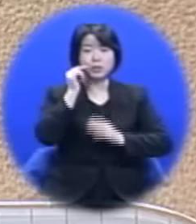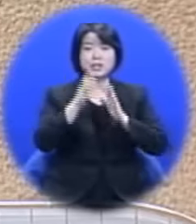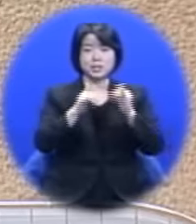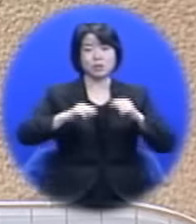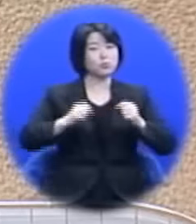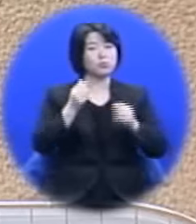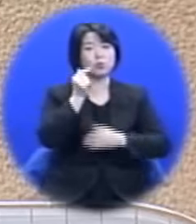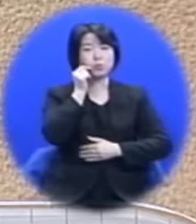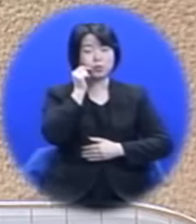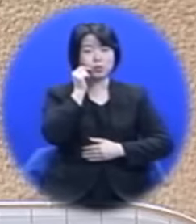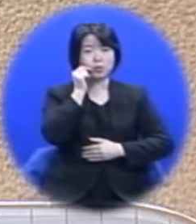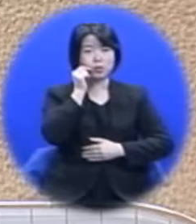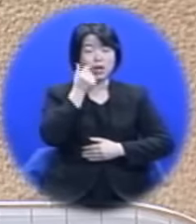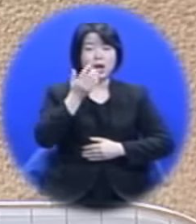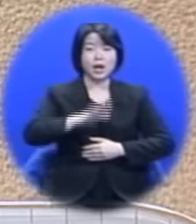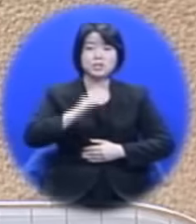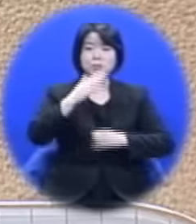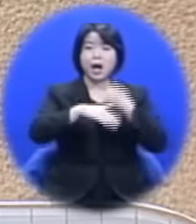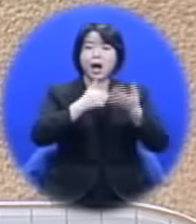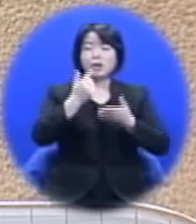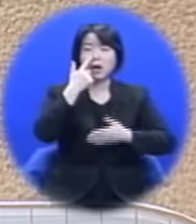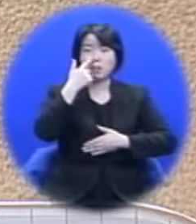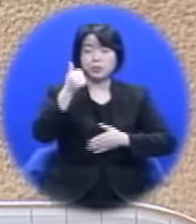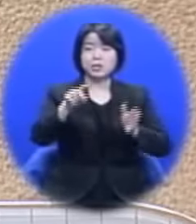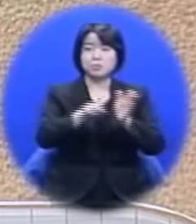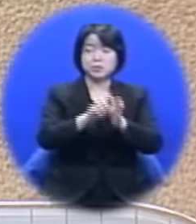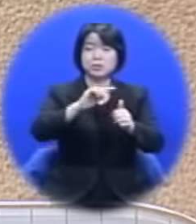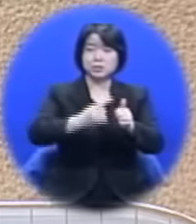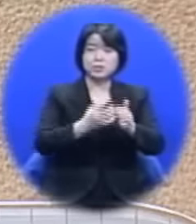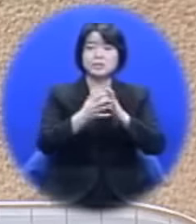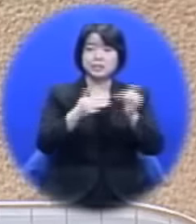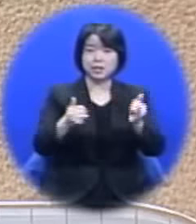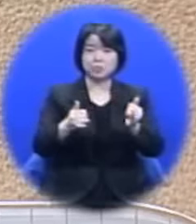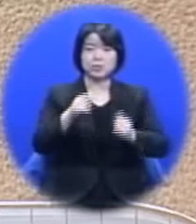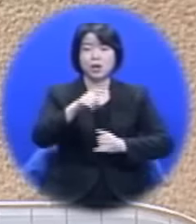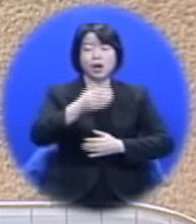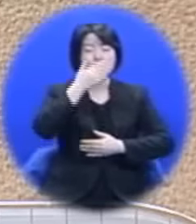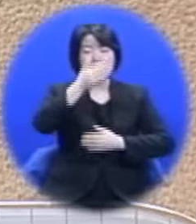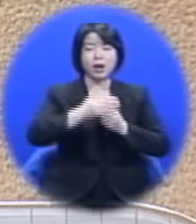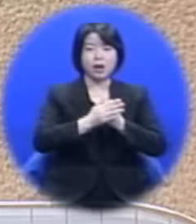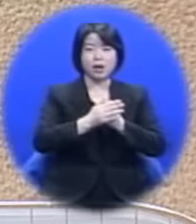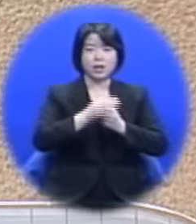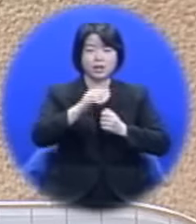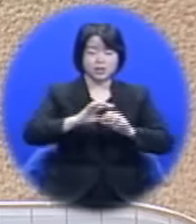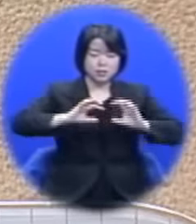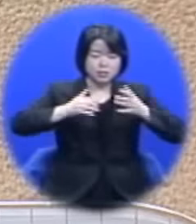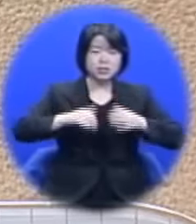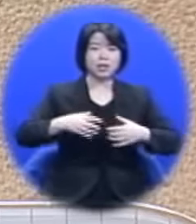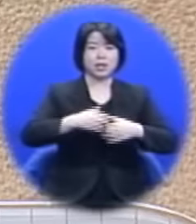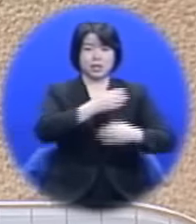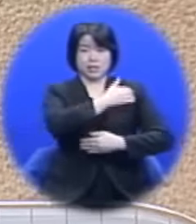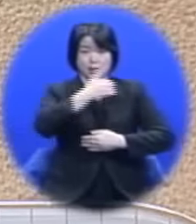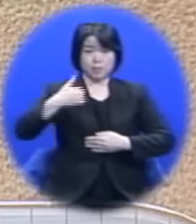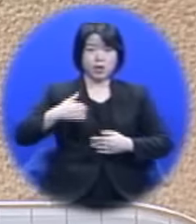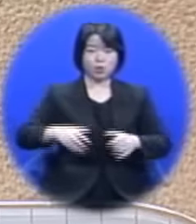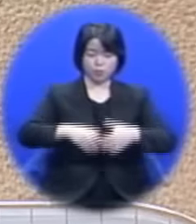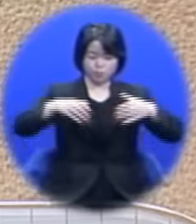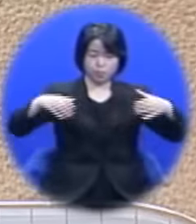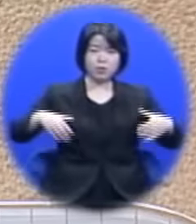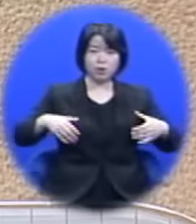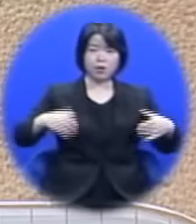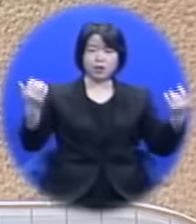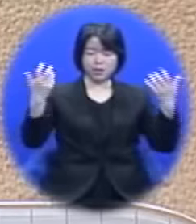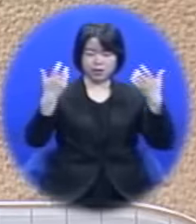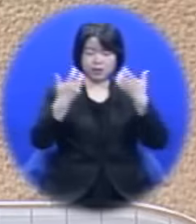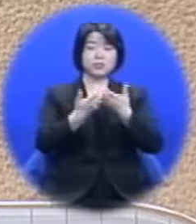믿어지면 못할게 뭐 있어요 세상에 이보다도 더 당당하고 담대하고 또 풍성한 사람이 어디 있어요 하나님이